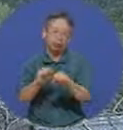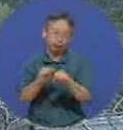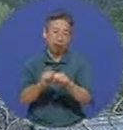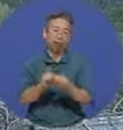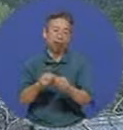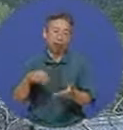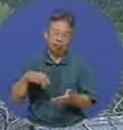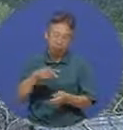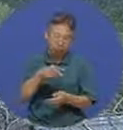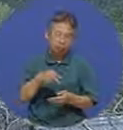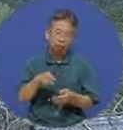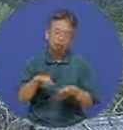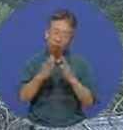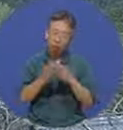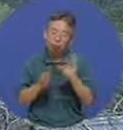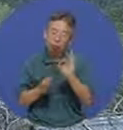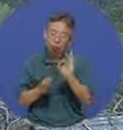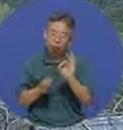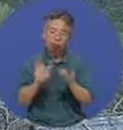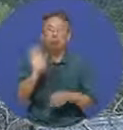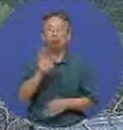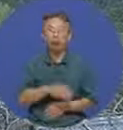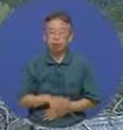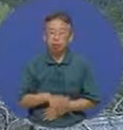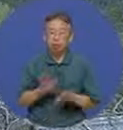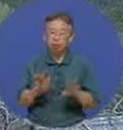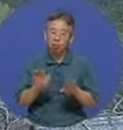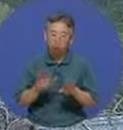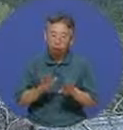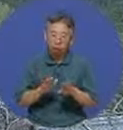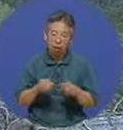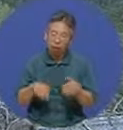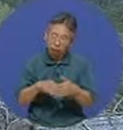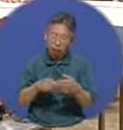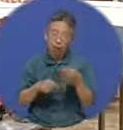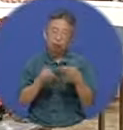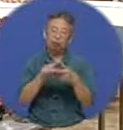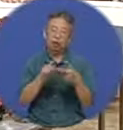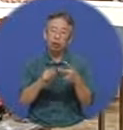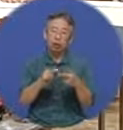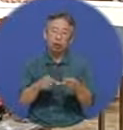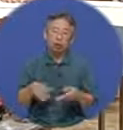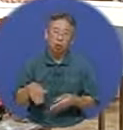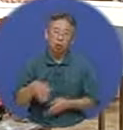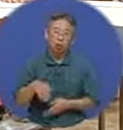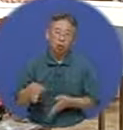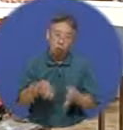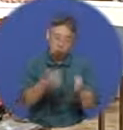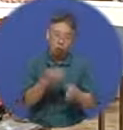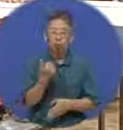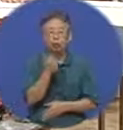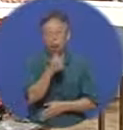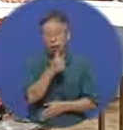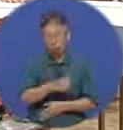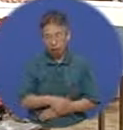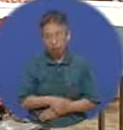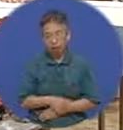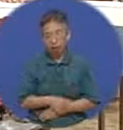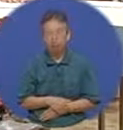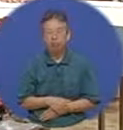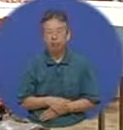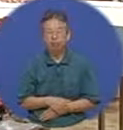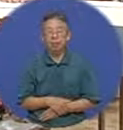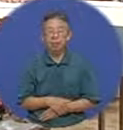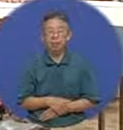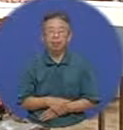ント10コースが設けられています。今回はこの中の2つのコースを川口リポーターが取材してきてくれました。どうぞご覧